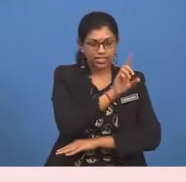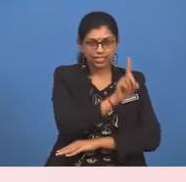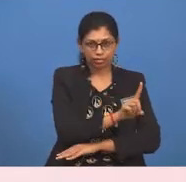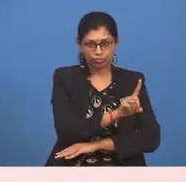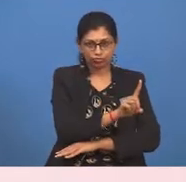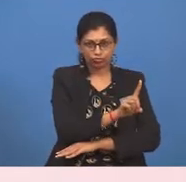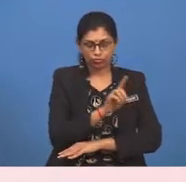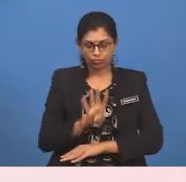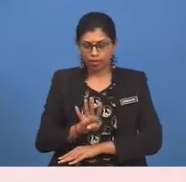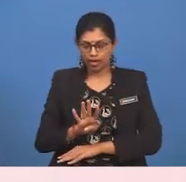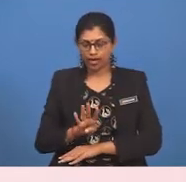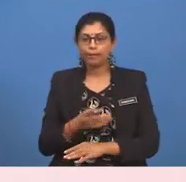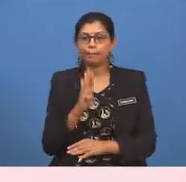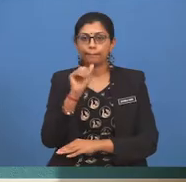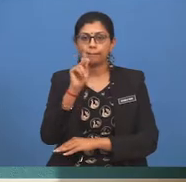1/4/5.